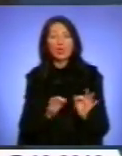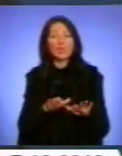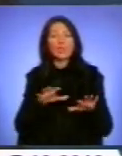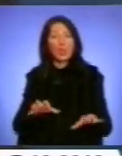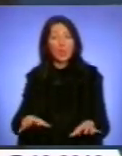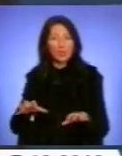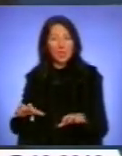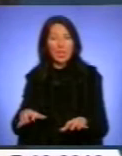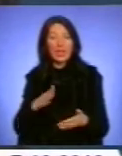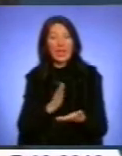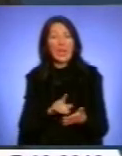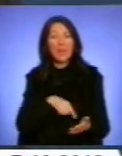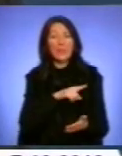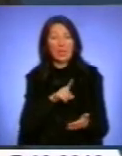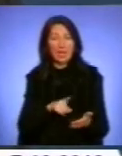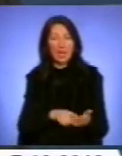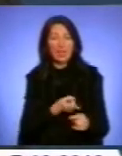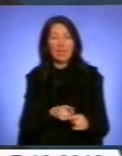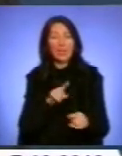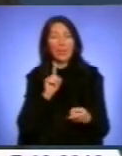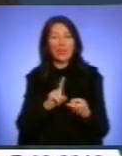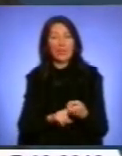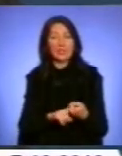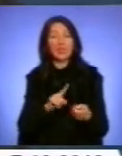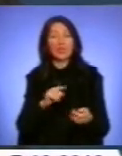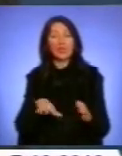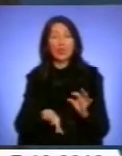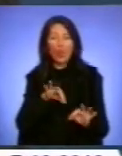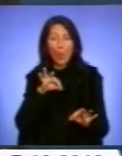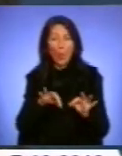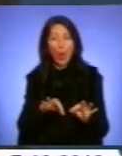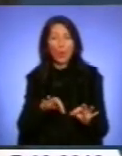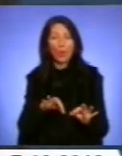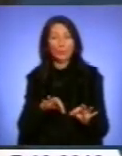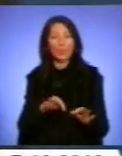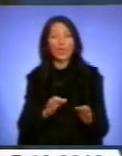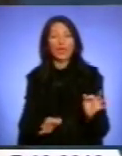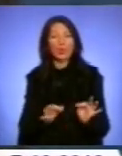посади, є питання, які пов'язані з добором